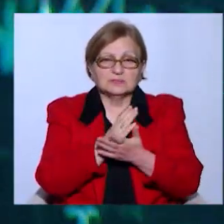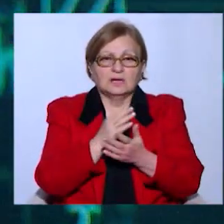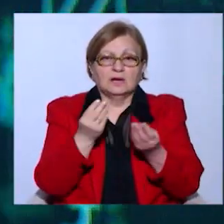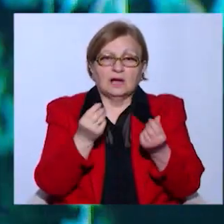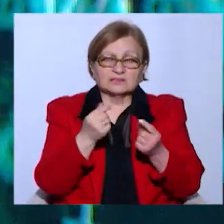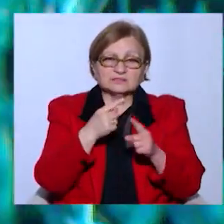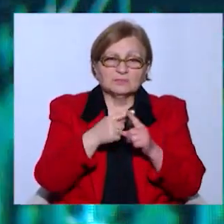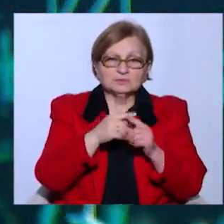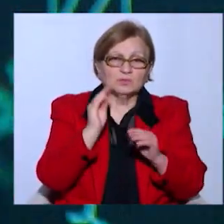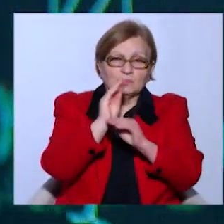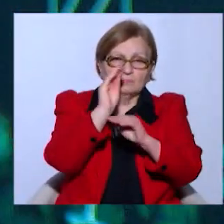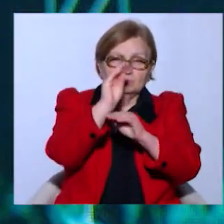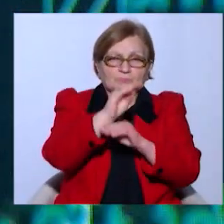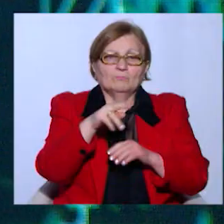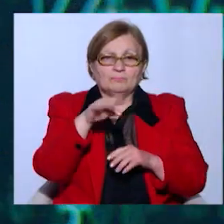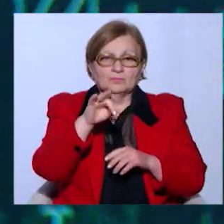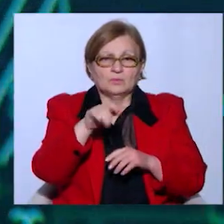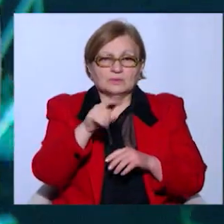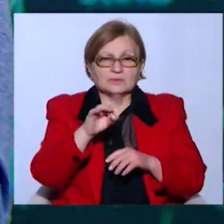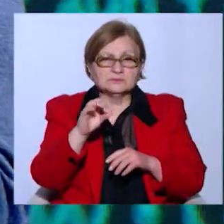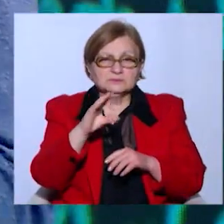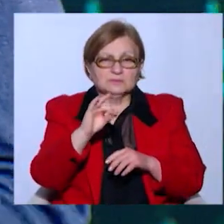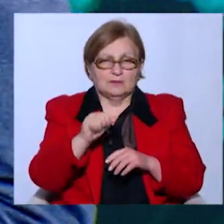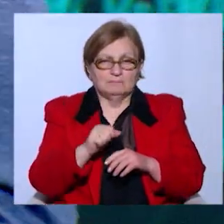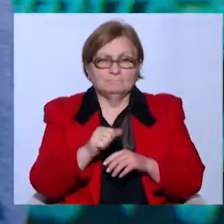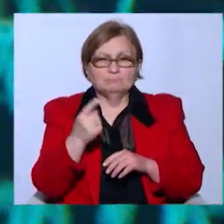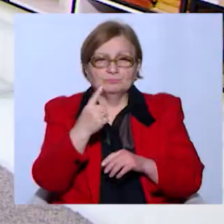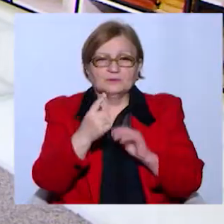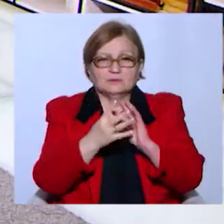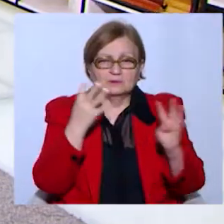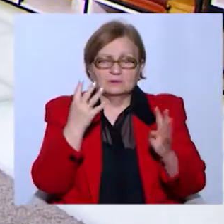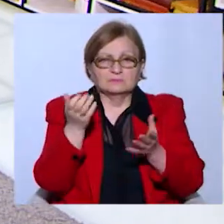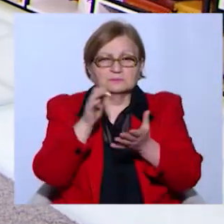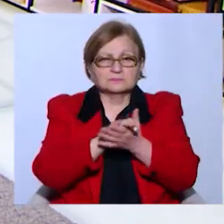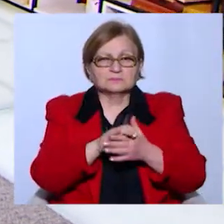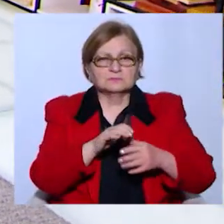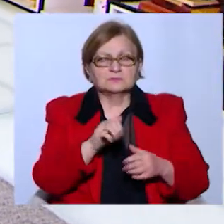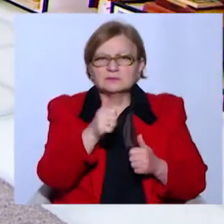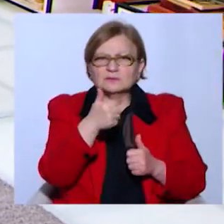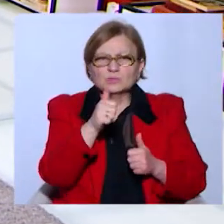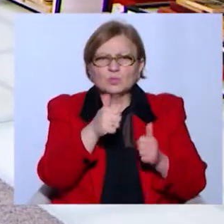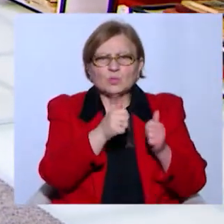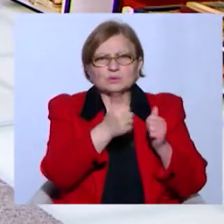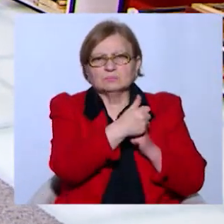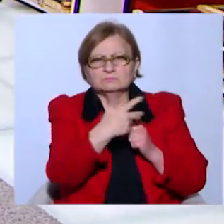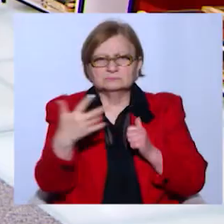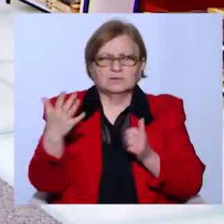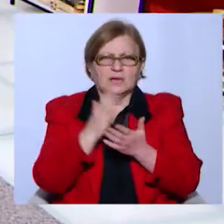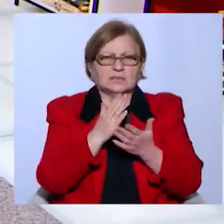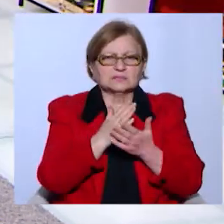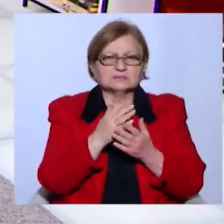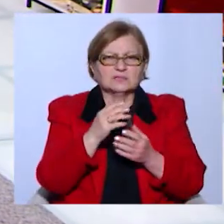არითმეტიკული პროგრესია, მოდით პირდაპირ შევუდგეთ საქმეს. პირველ რიგში გავიცნოთ, რა როგორი მიმდევრობა არის არითმეტიკული